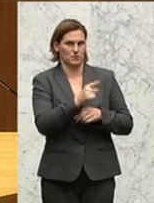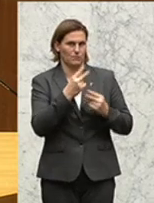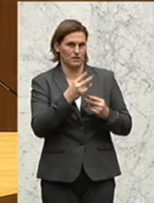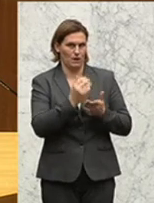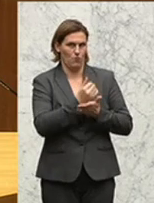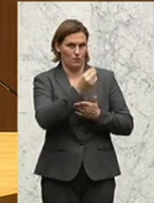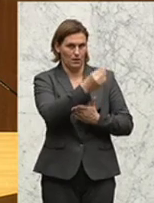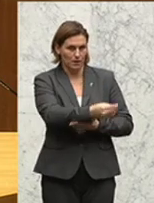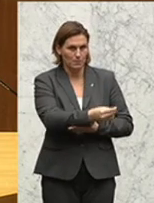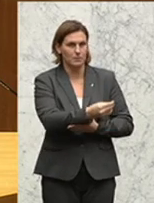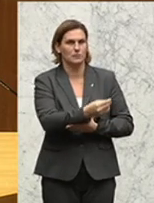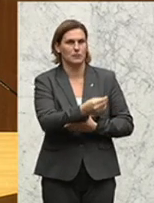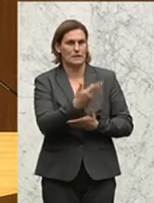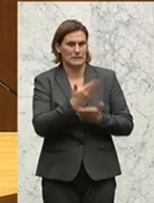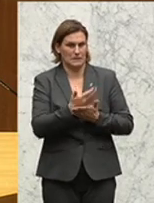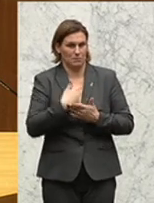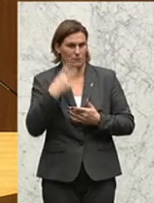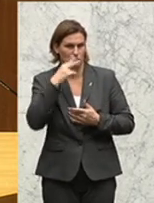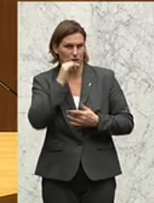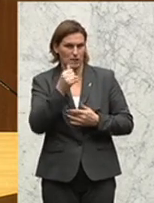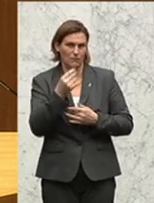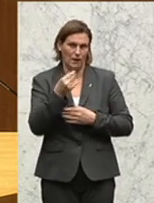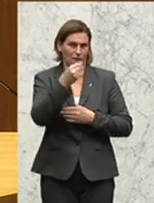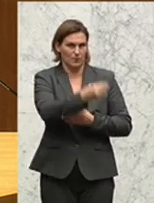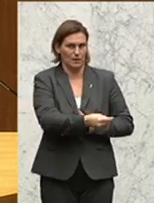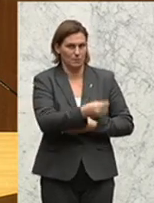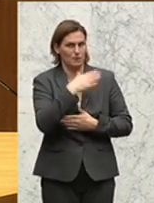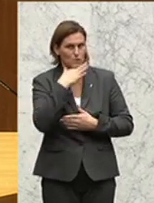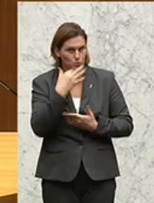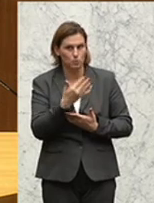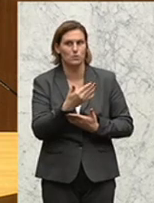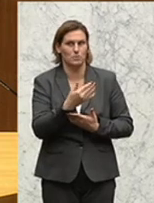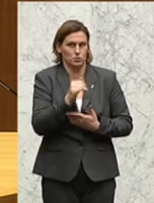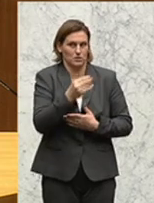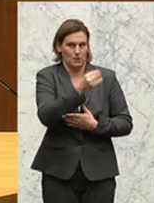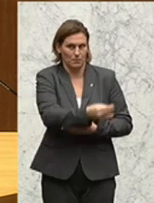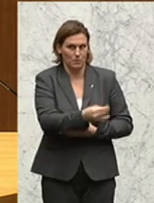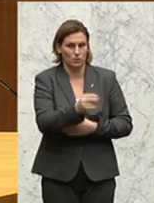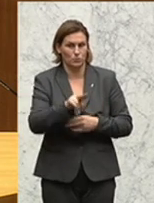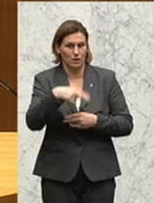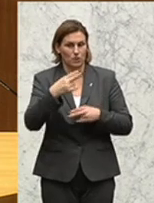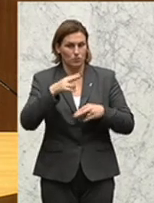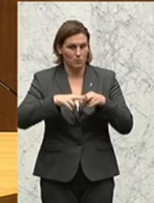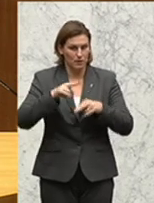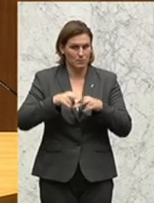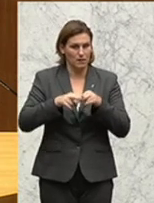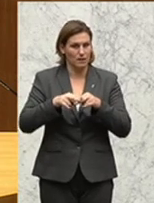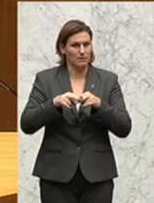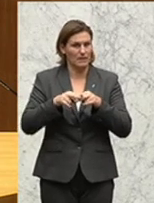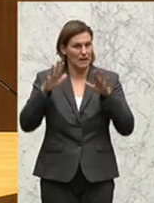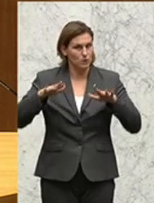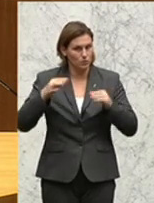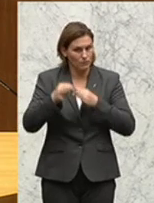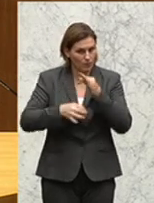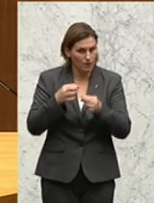Dementsprechend verstehe ich nicht, dass wir die finanziellen Mittel hier nicht zur Verfügung stellen werden und sie im Nachhinein, wie wir auch sehen, wenn die Asylverfahren sich entsprechend verlängern, ja das